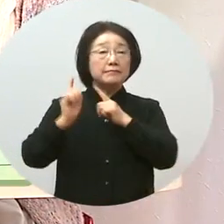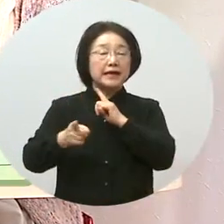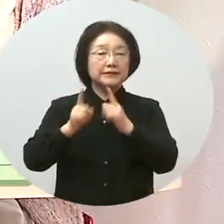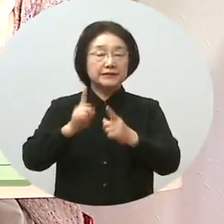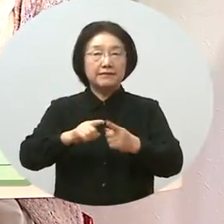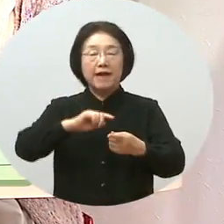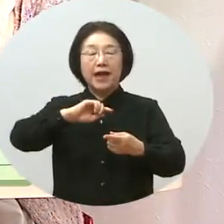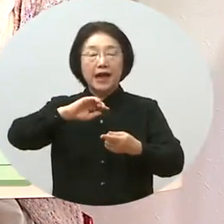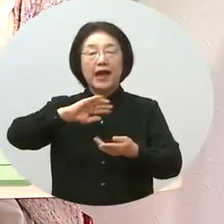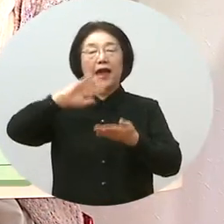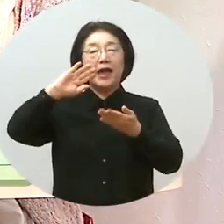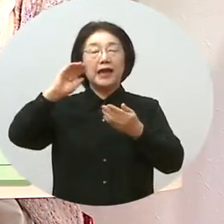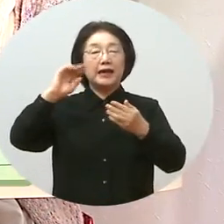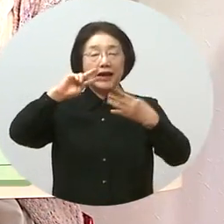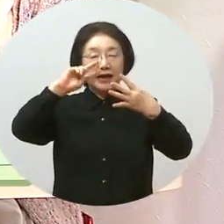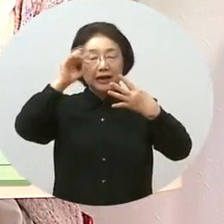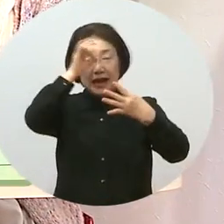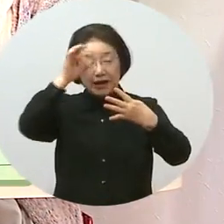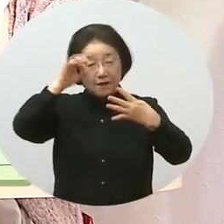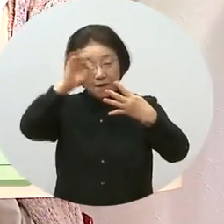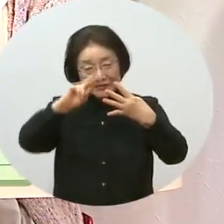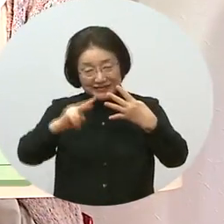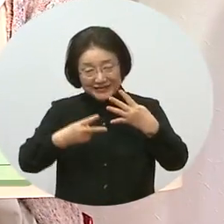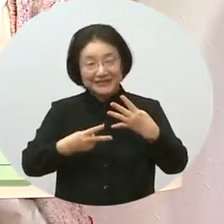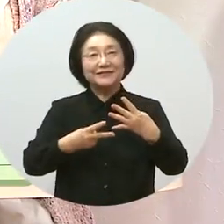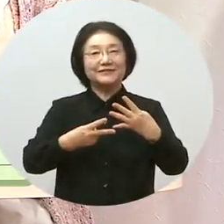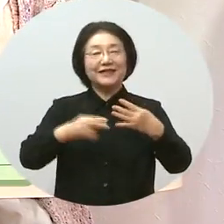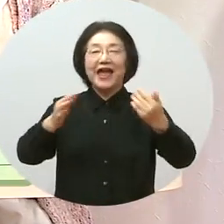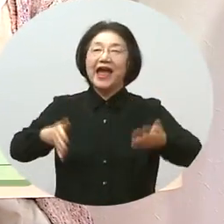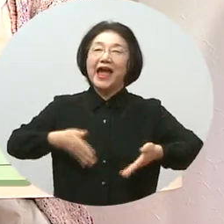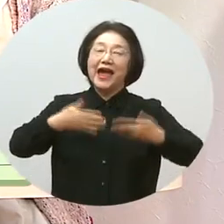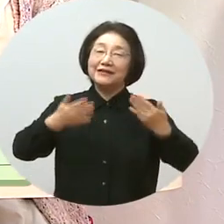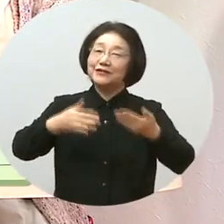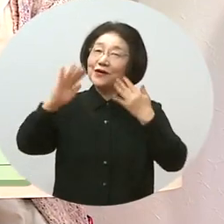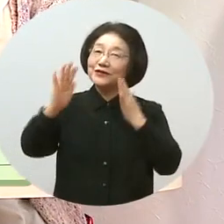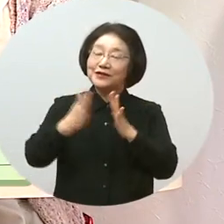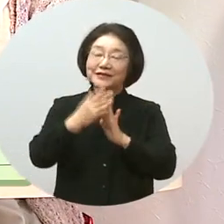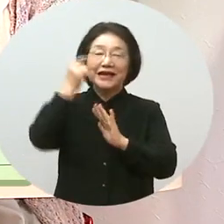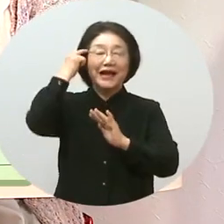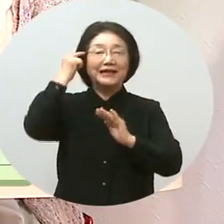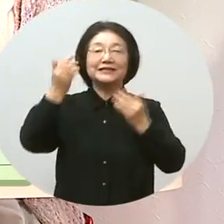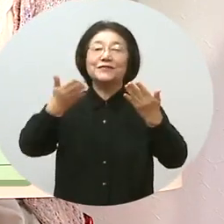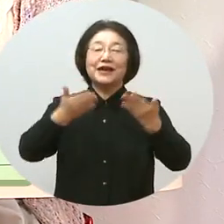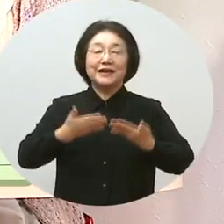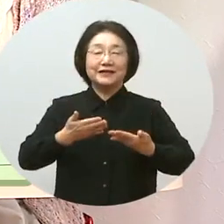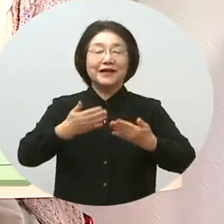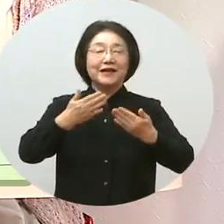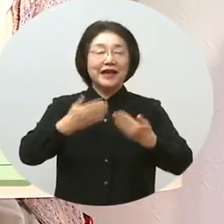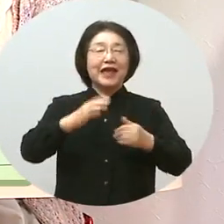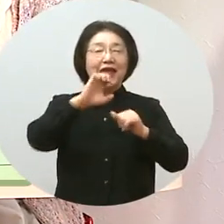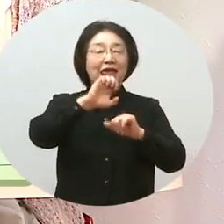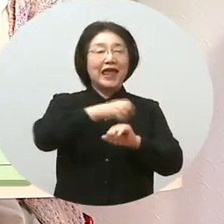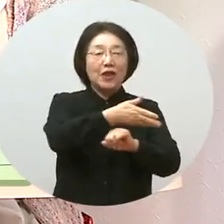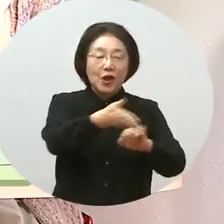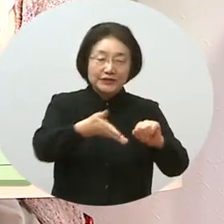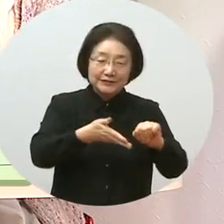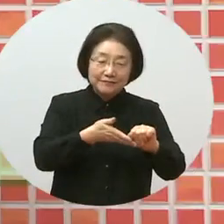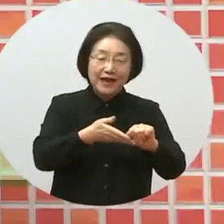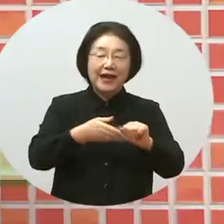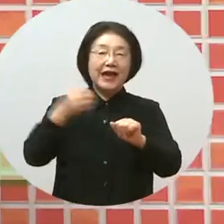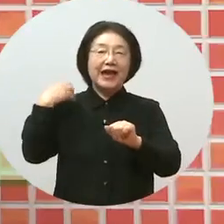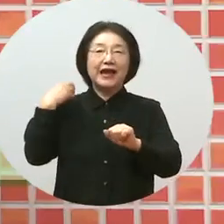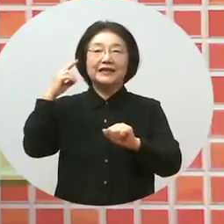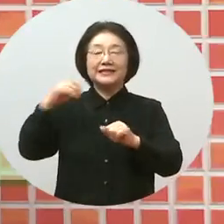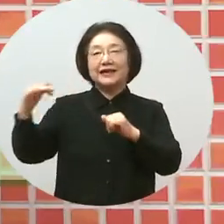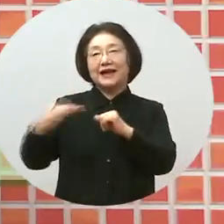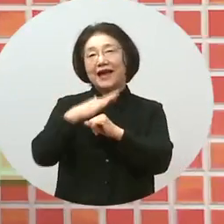格的な観光シーズンの到来に合わせて春の訪れを感じてもらおうと江ノ島や片瀬海岸で開催するお祭りです。